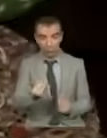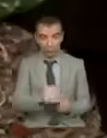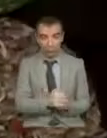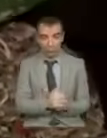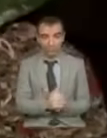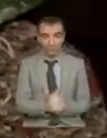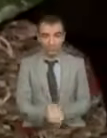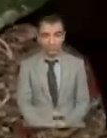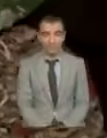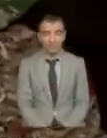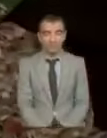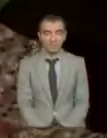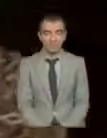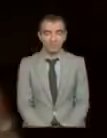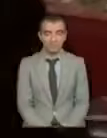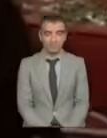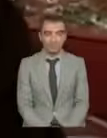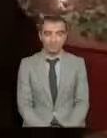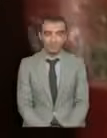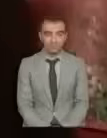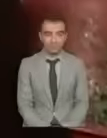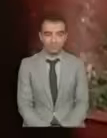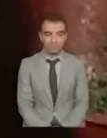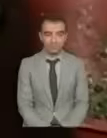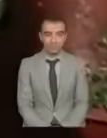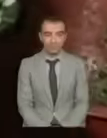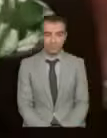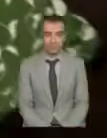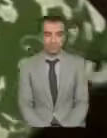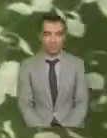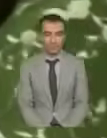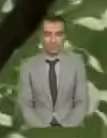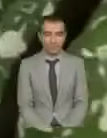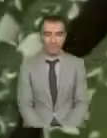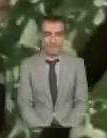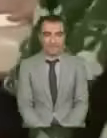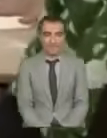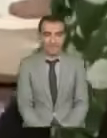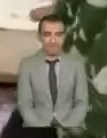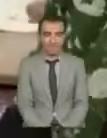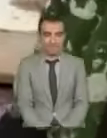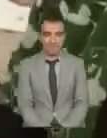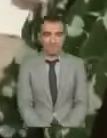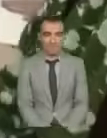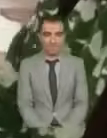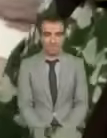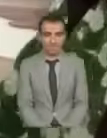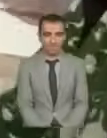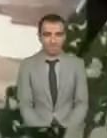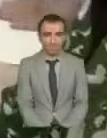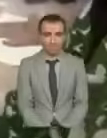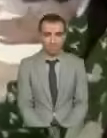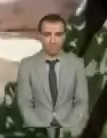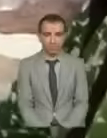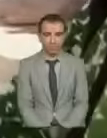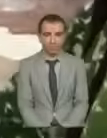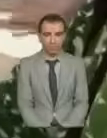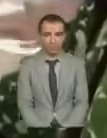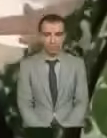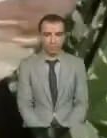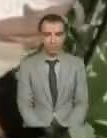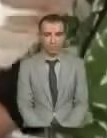Oldu mu Ayşem, oldu mu? Eniştem camızları buldu mu?